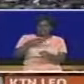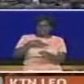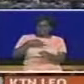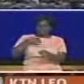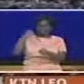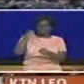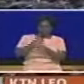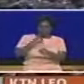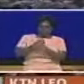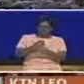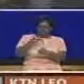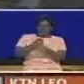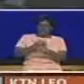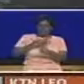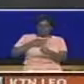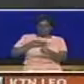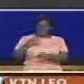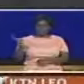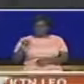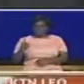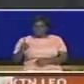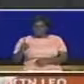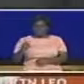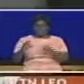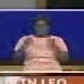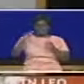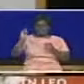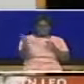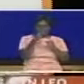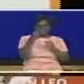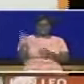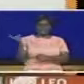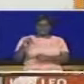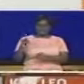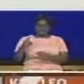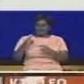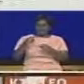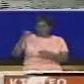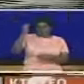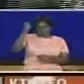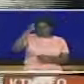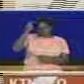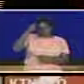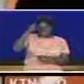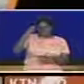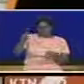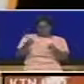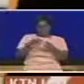nitatenda kazi zangu za urais wa Jamhuri ya Kenya. Akili kichwani, ni mimi